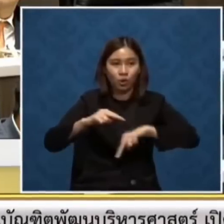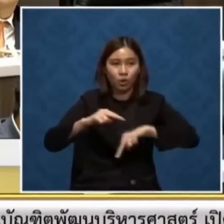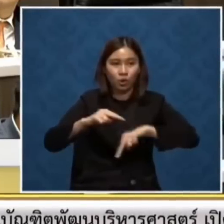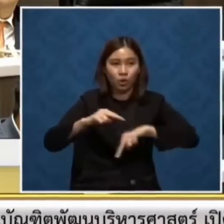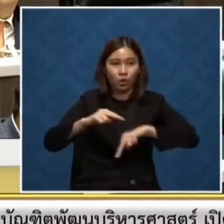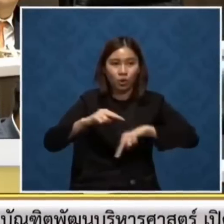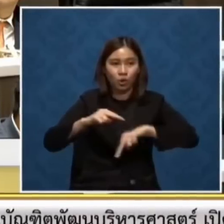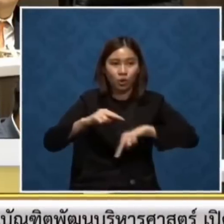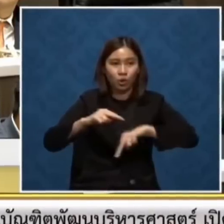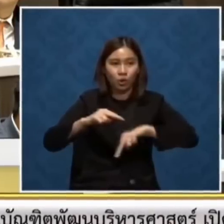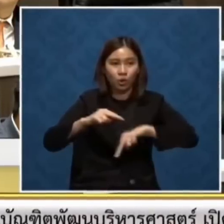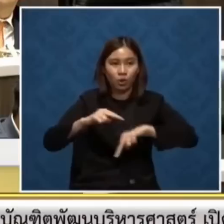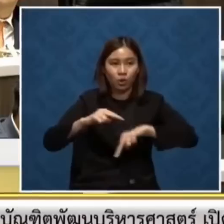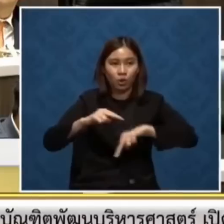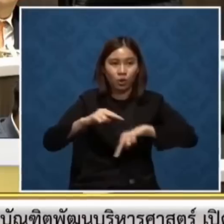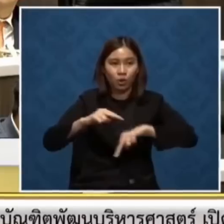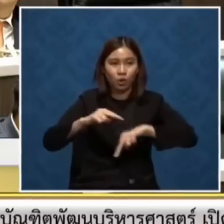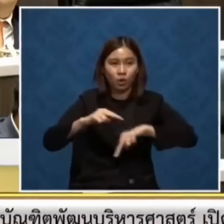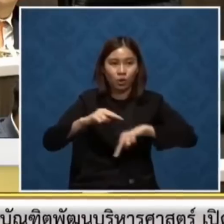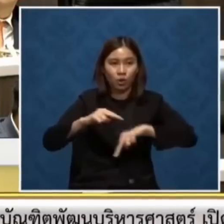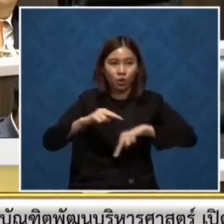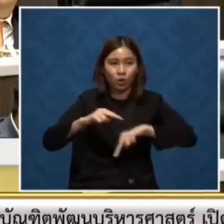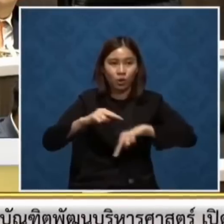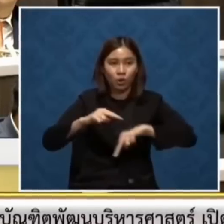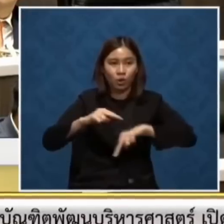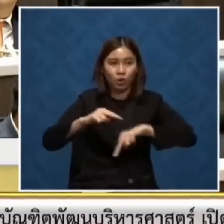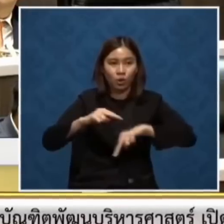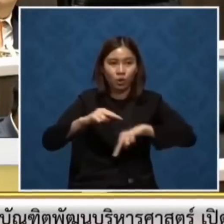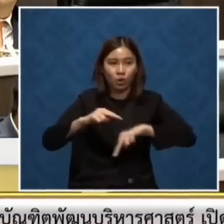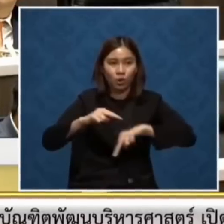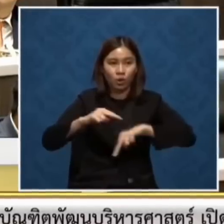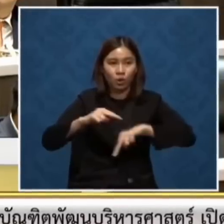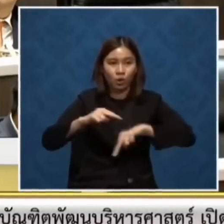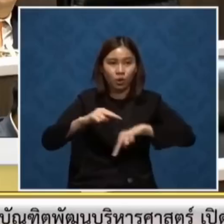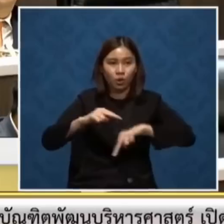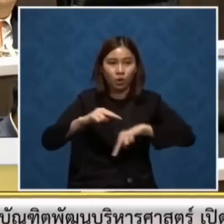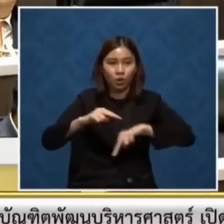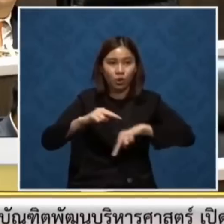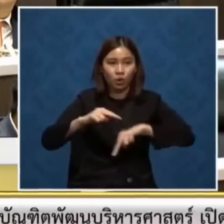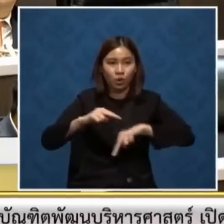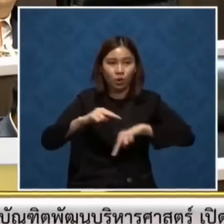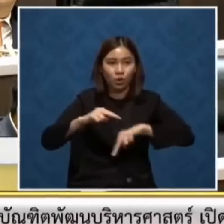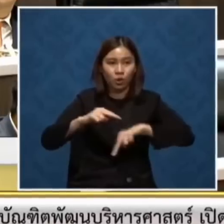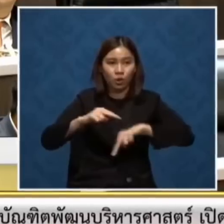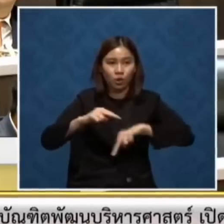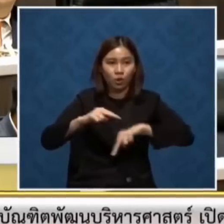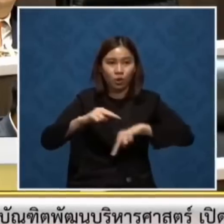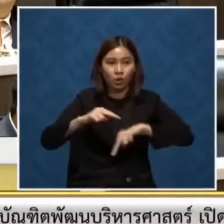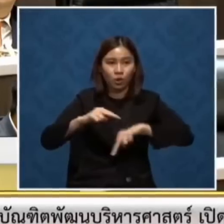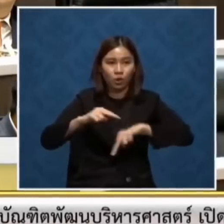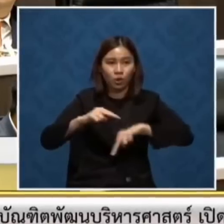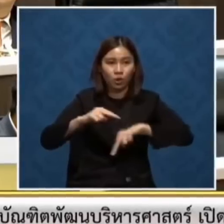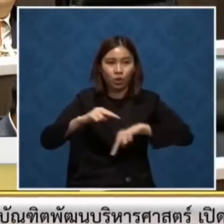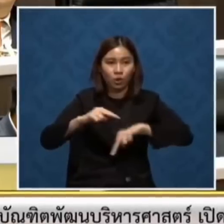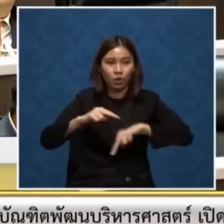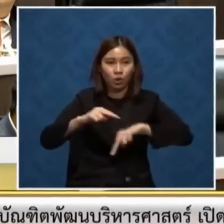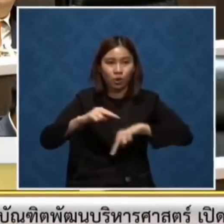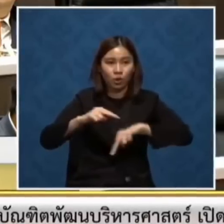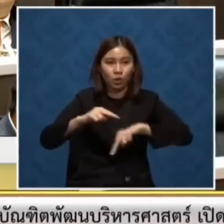เหรอนี่แหละฮะการกำกับกิจการพลังงานที่เพื่อความเป็นธรรมของประชาชนคนไทยที่ผ่านมา